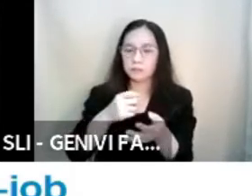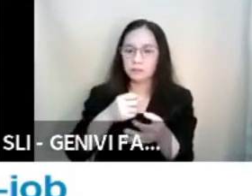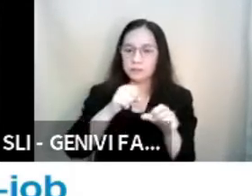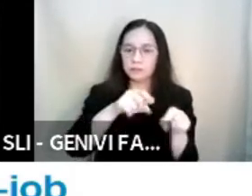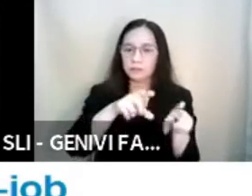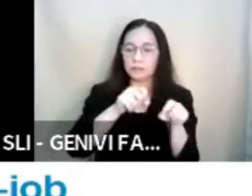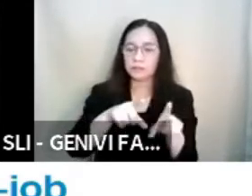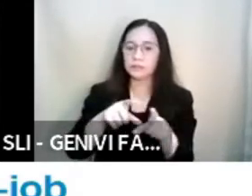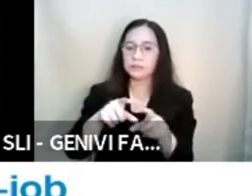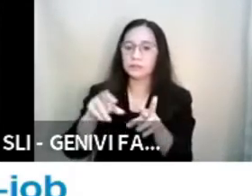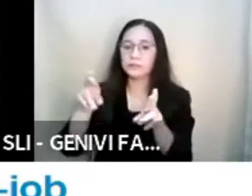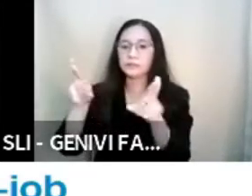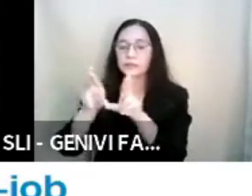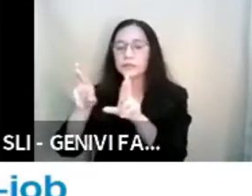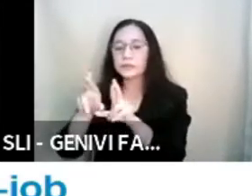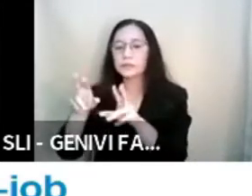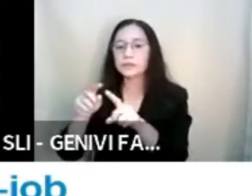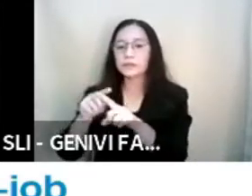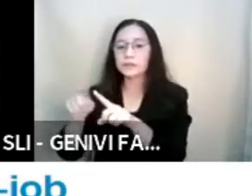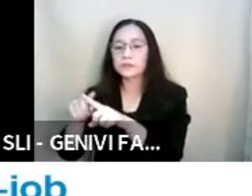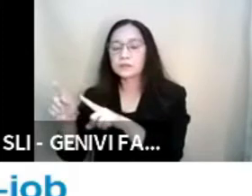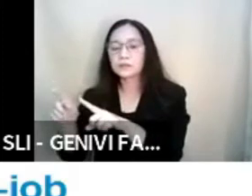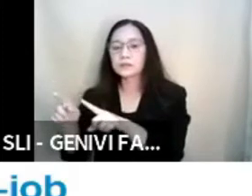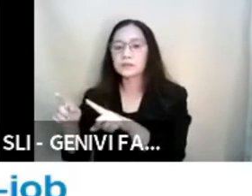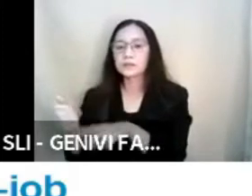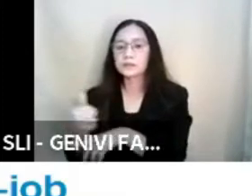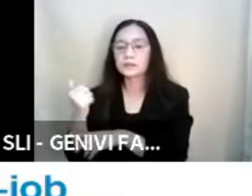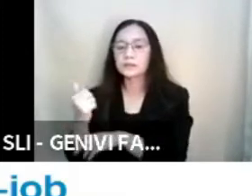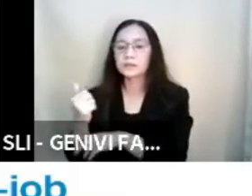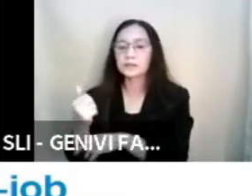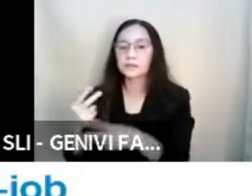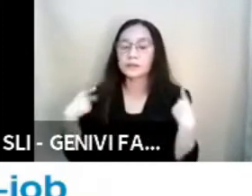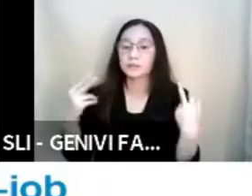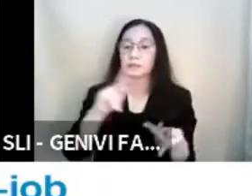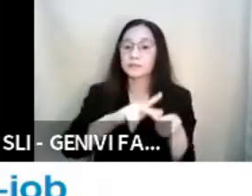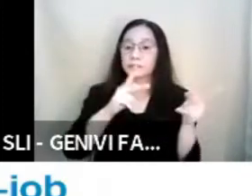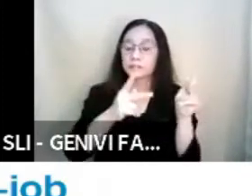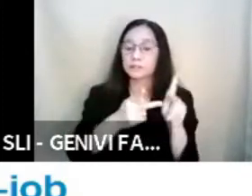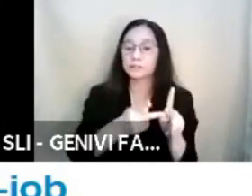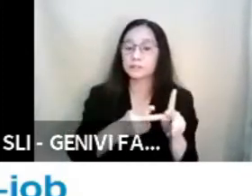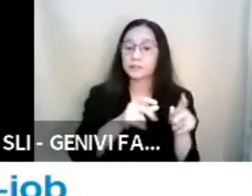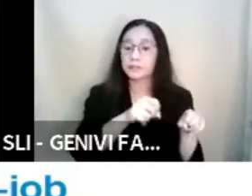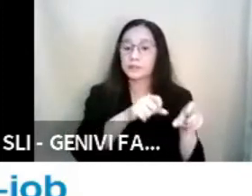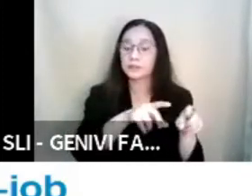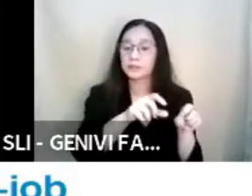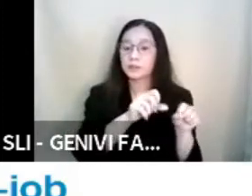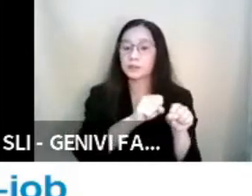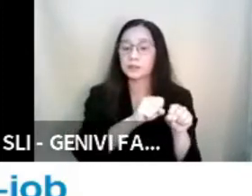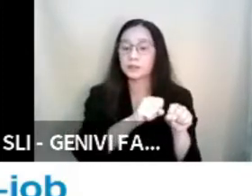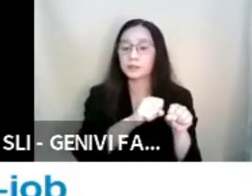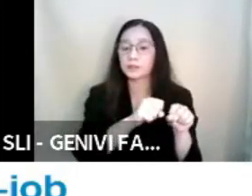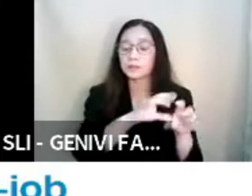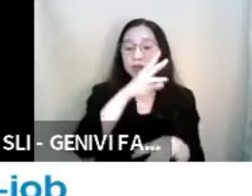receipts na galing sa ganitong sales. And then we had a partnership with a retail store where the students were in charge of